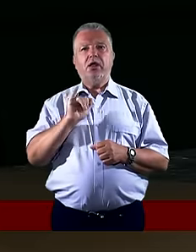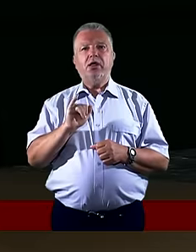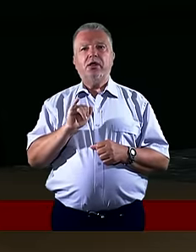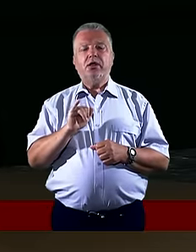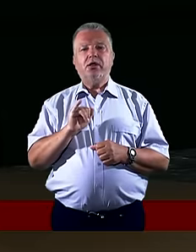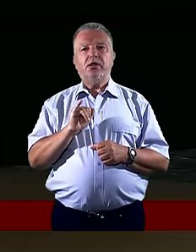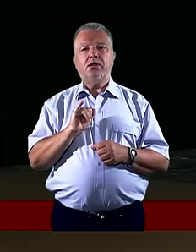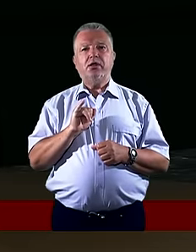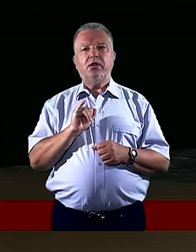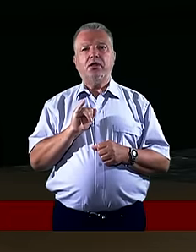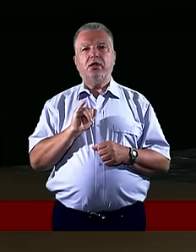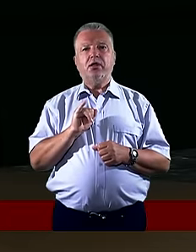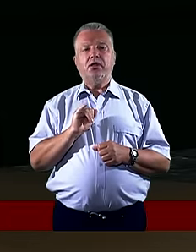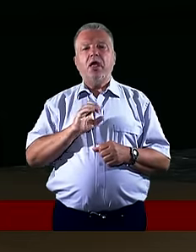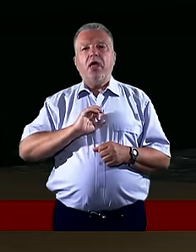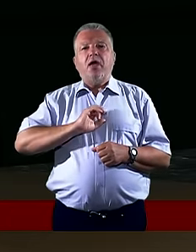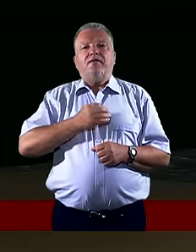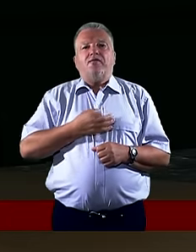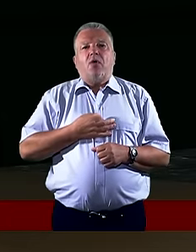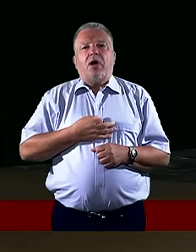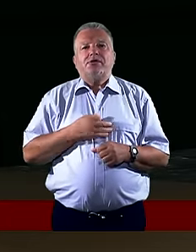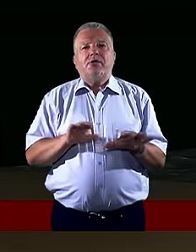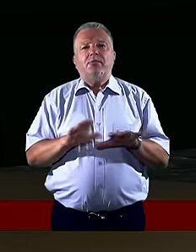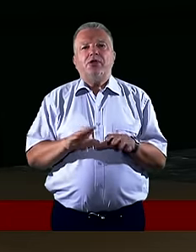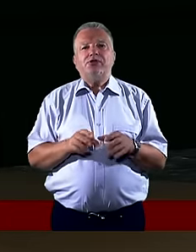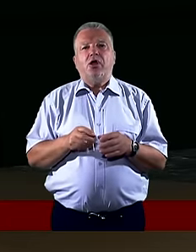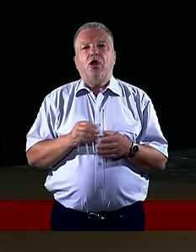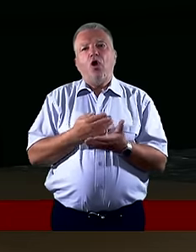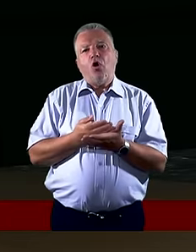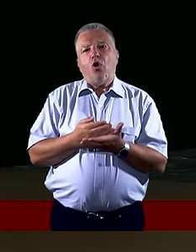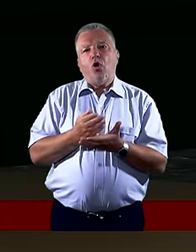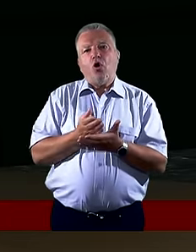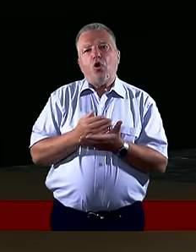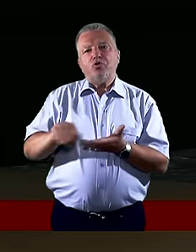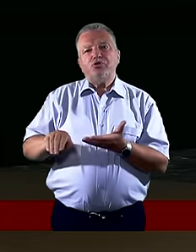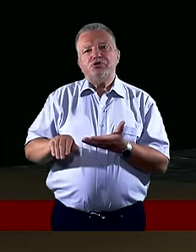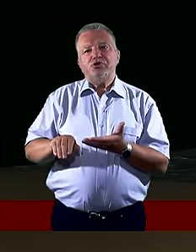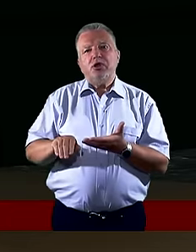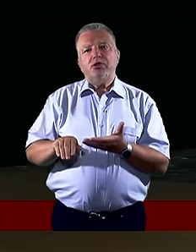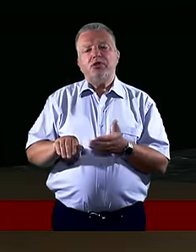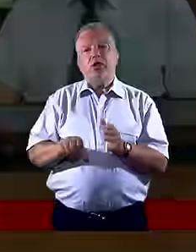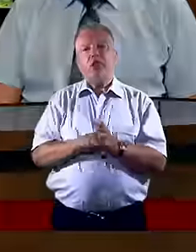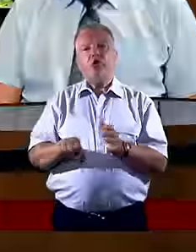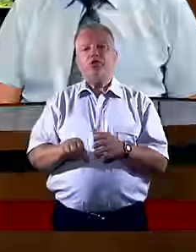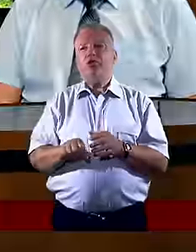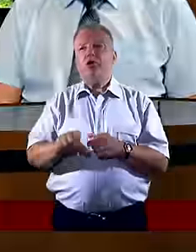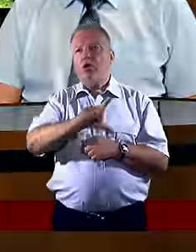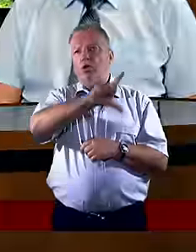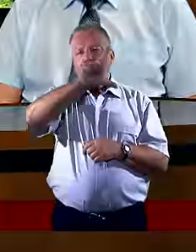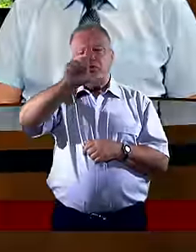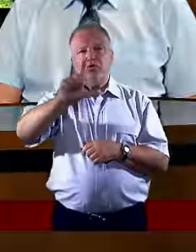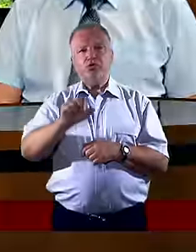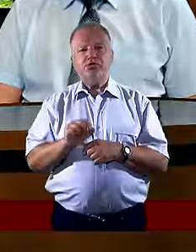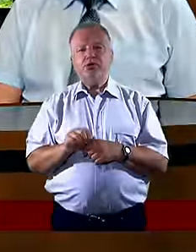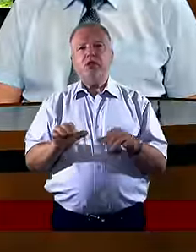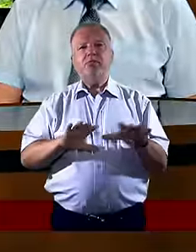mieszkanie, intymne miejsce, odcięte od społeczeństwa, jest najlepszym miejscem do spotkania